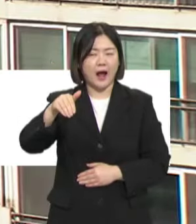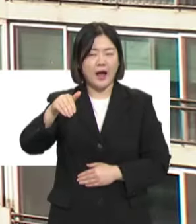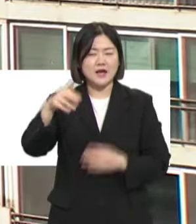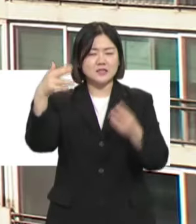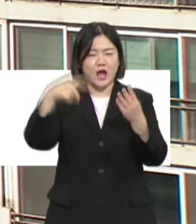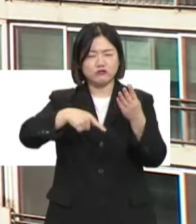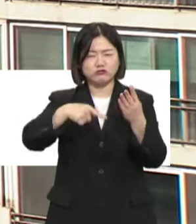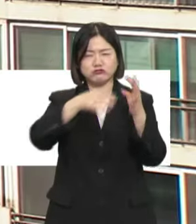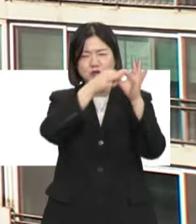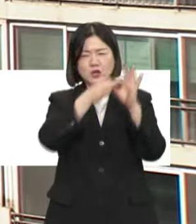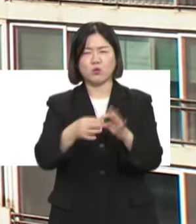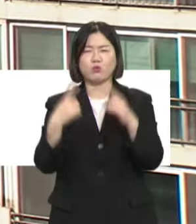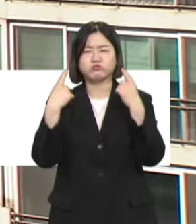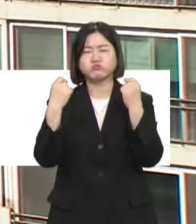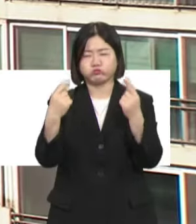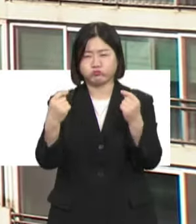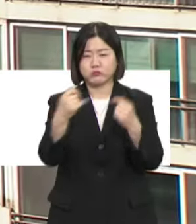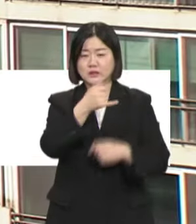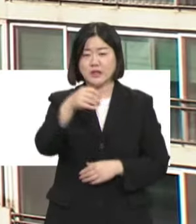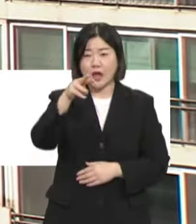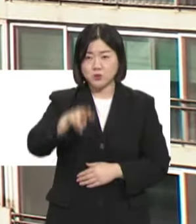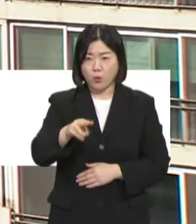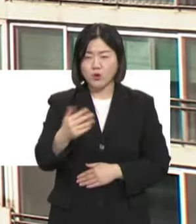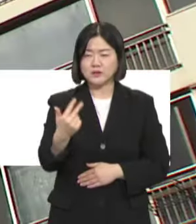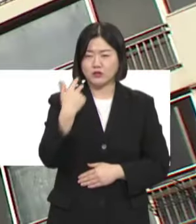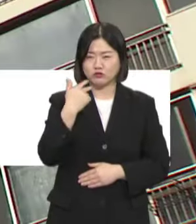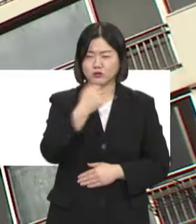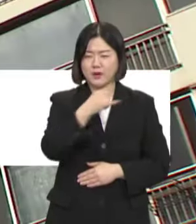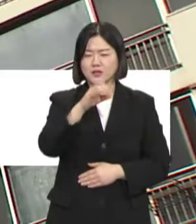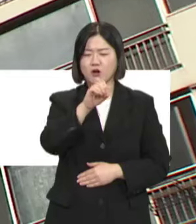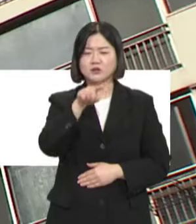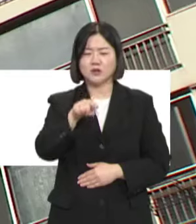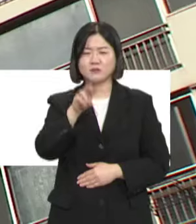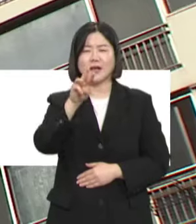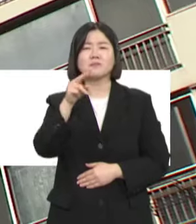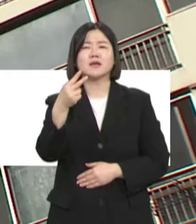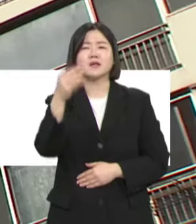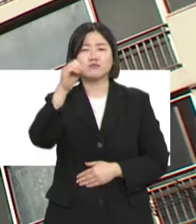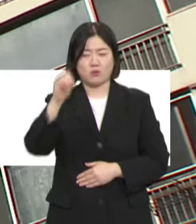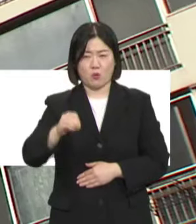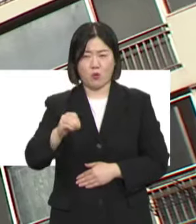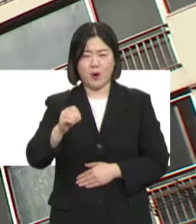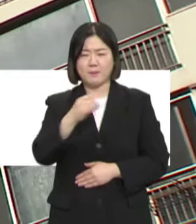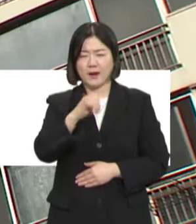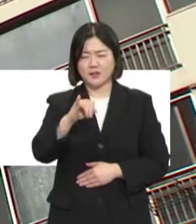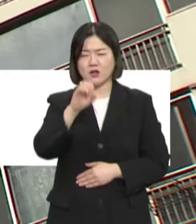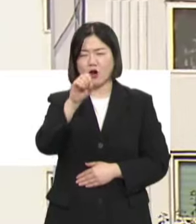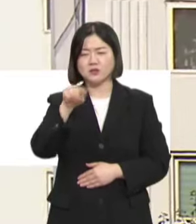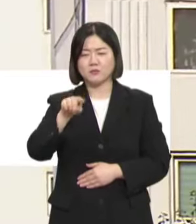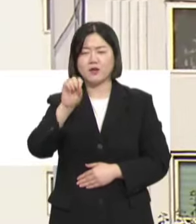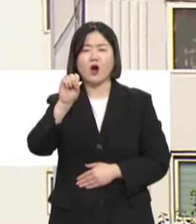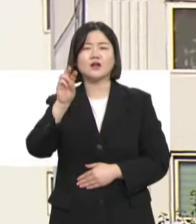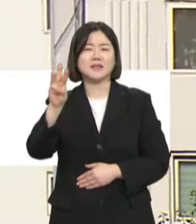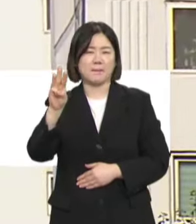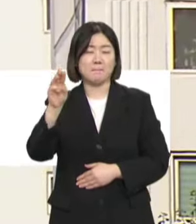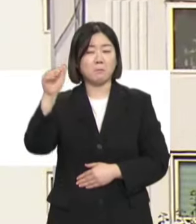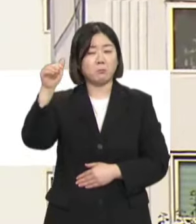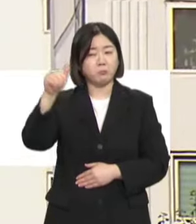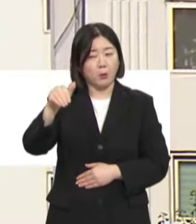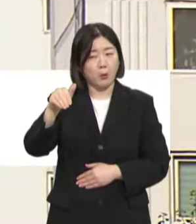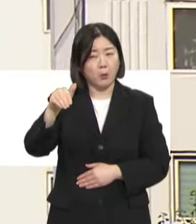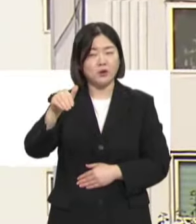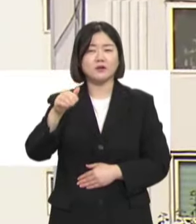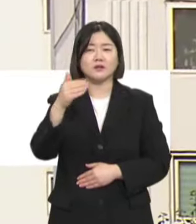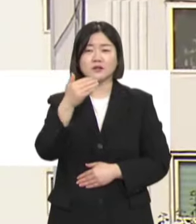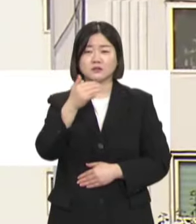4주째 하락세가 지속됐고 세종은 지난주 -0.32% -0.03% 하락폭이